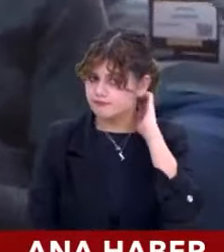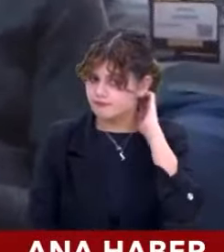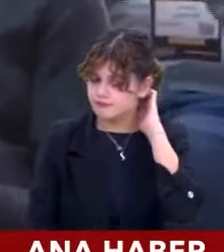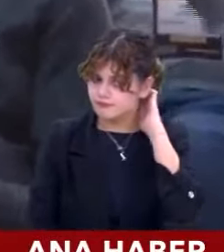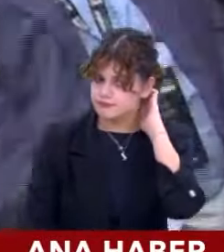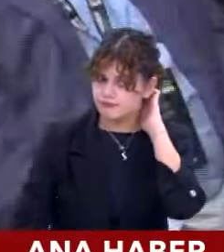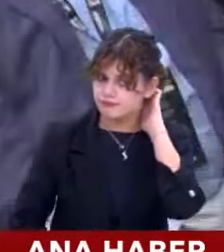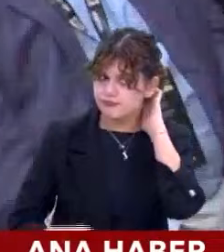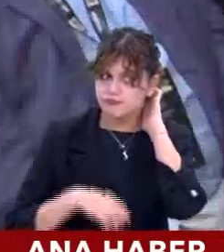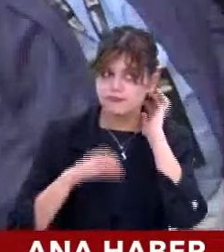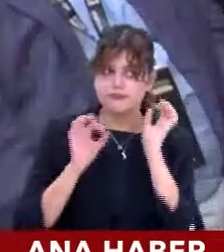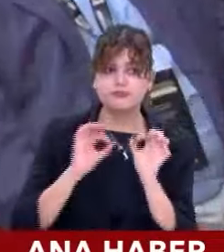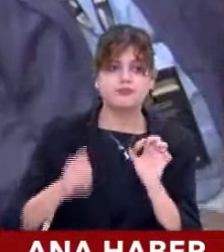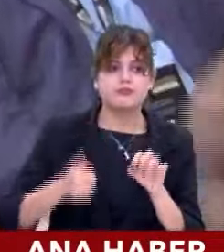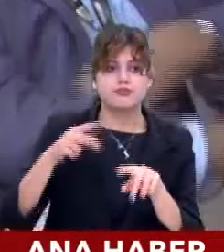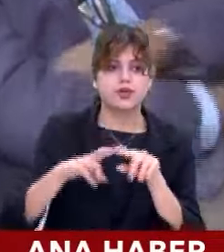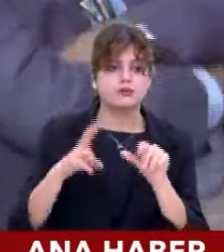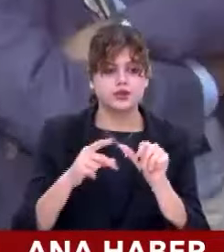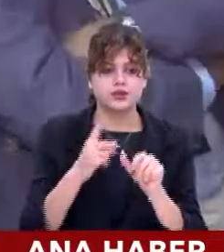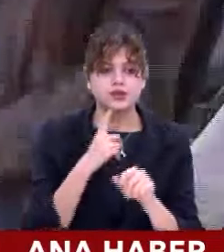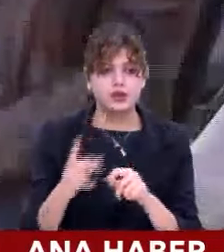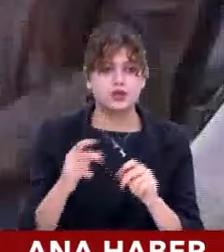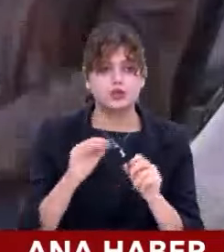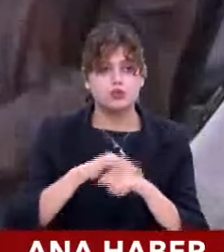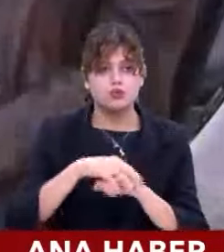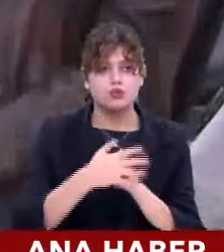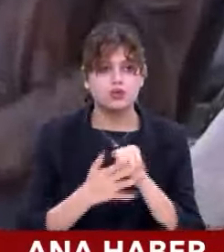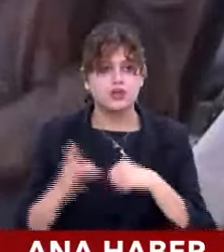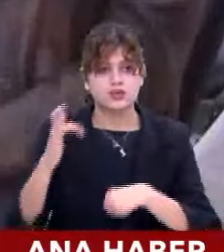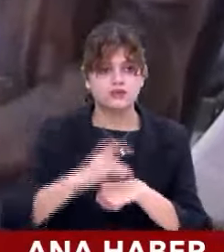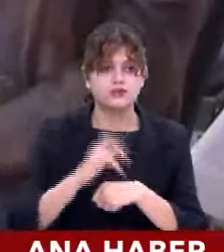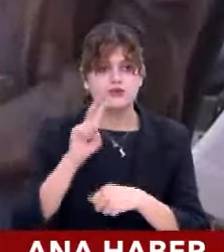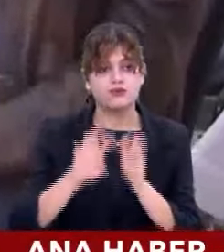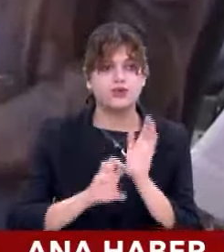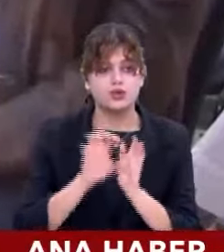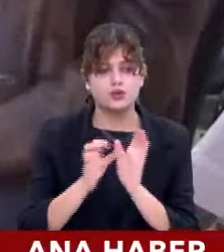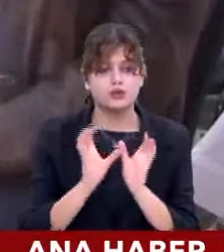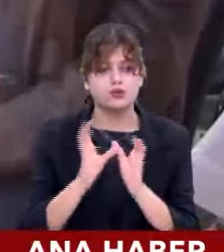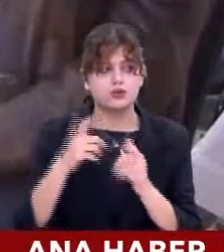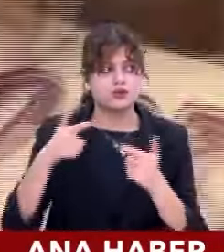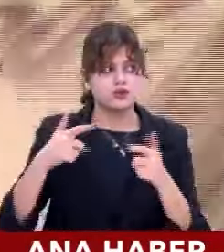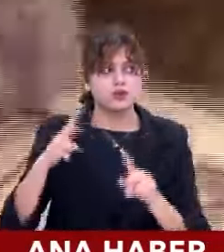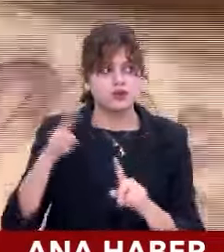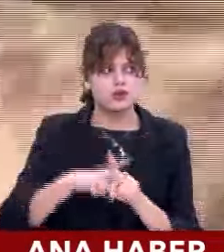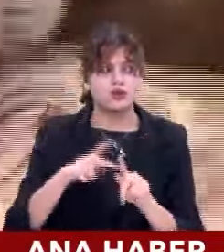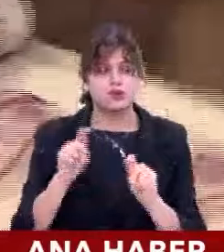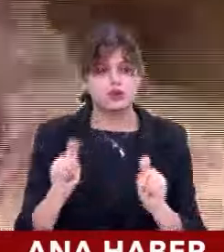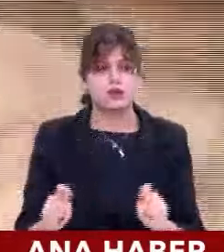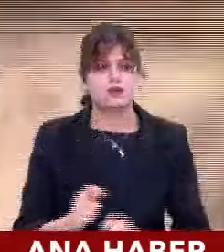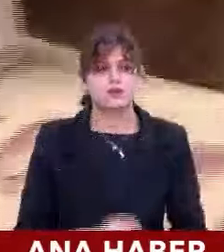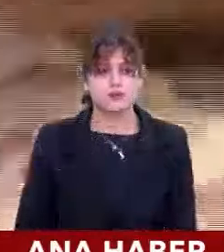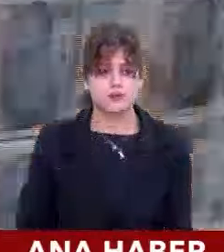Hazine ve Maliye Bakanı Mehmet Şimşek Global liderler zirvesine video konferans yöntemiyle